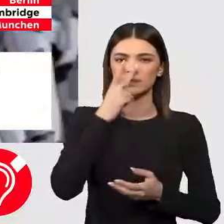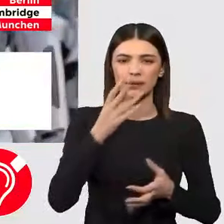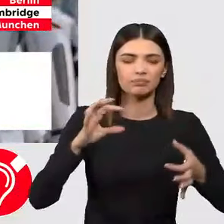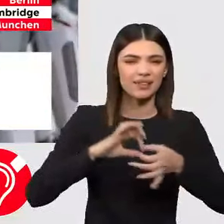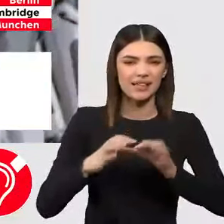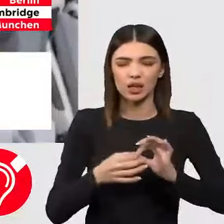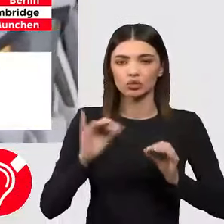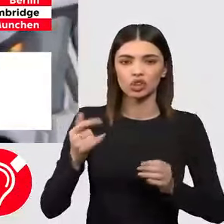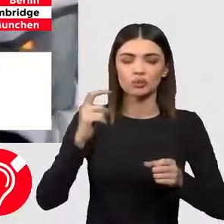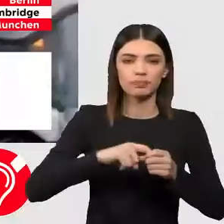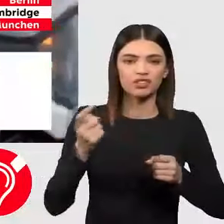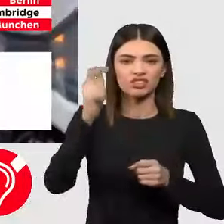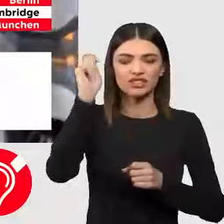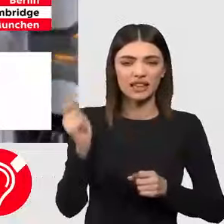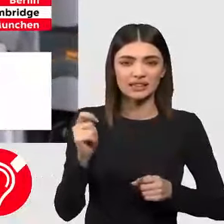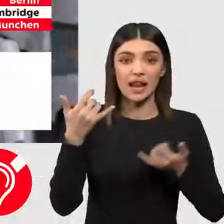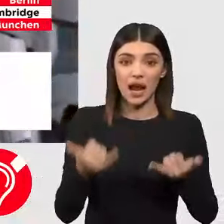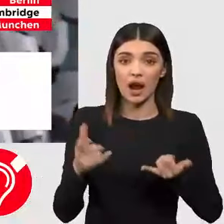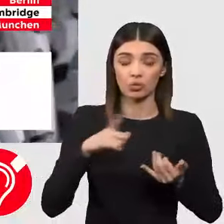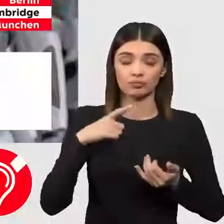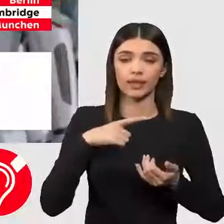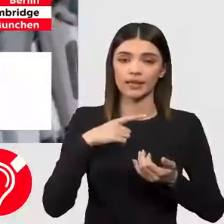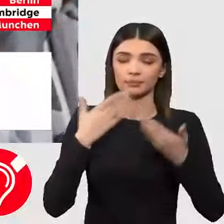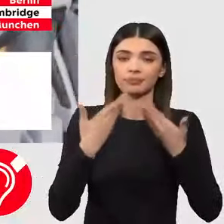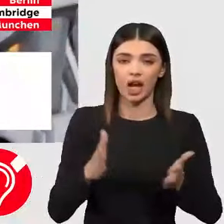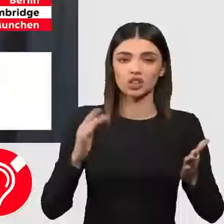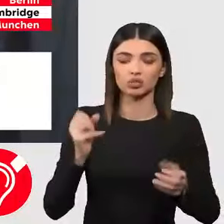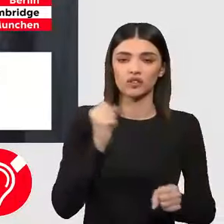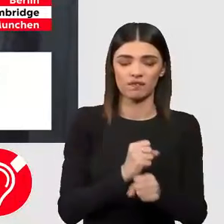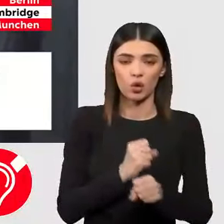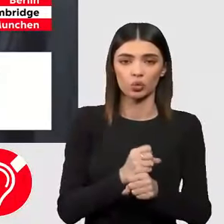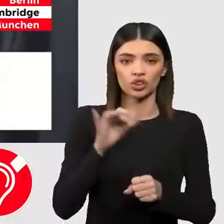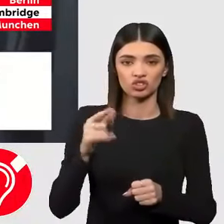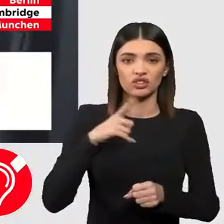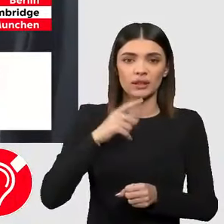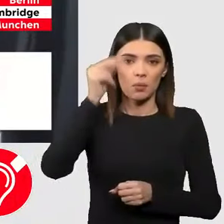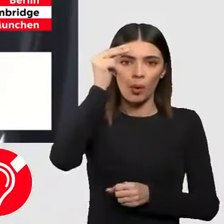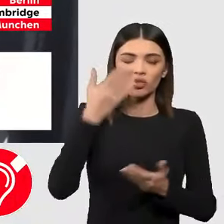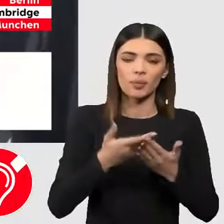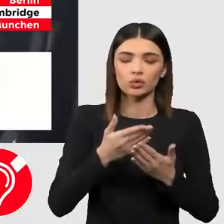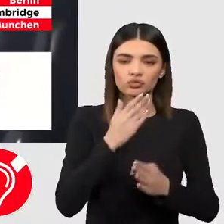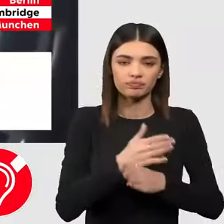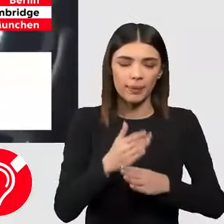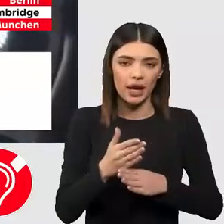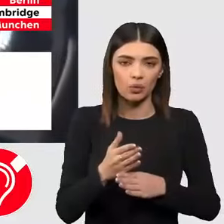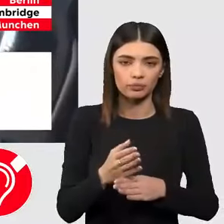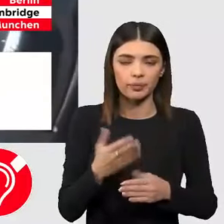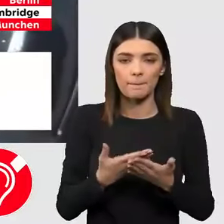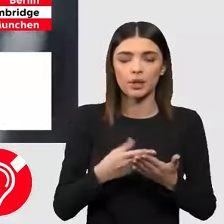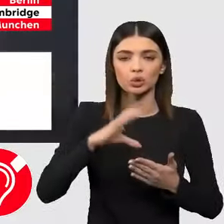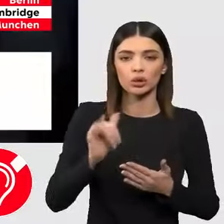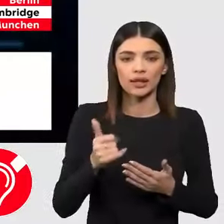legăturile și ieșitul din țară, ca să zic așa, sunt deja făcute, sunt deja la ordinea zilei, pentru că